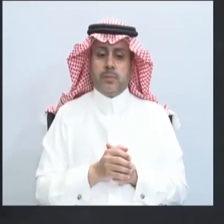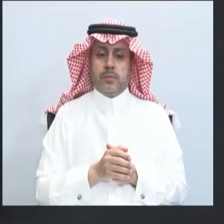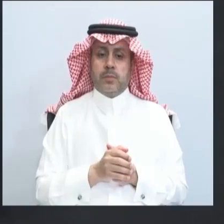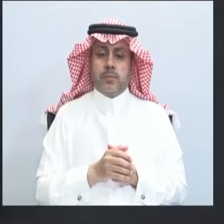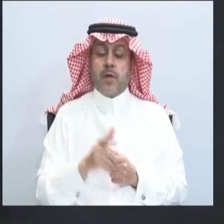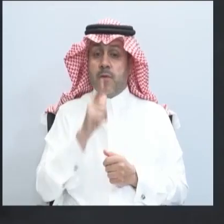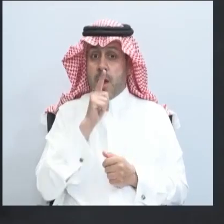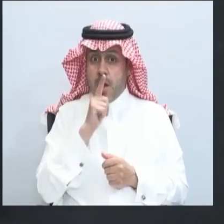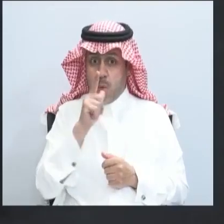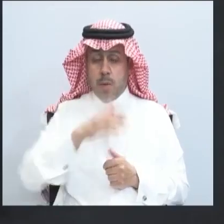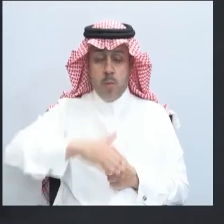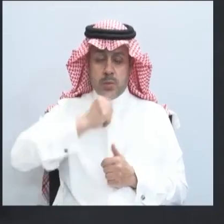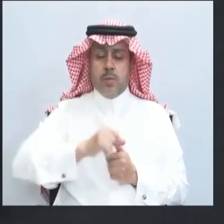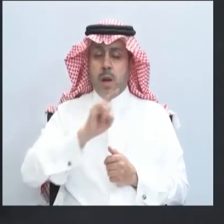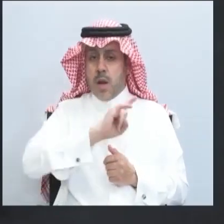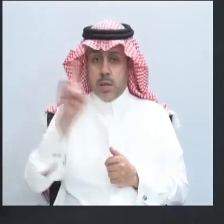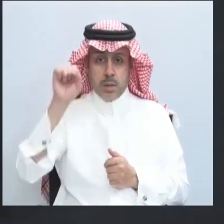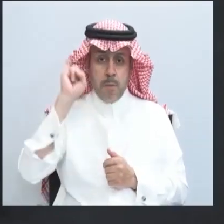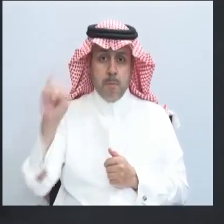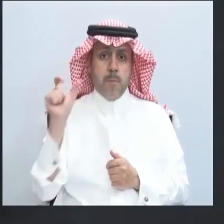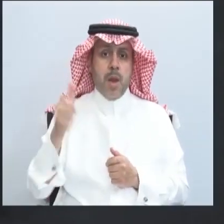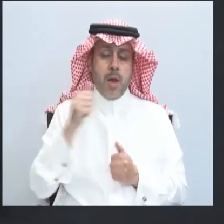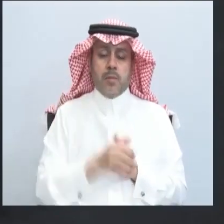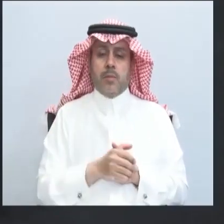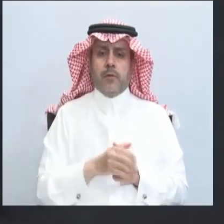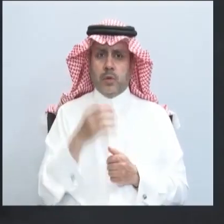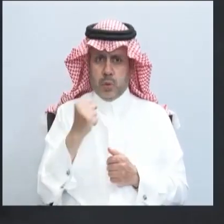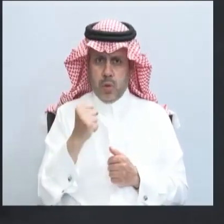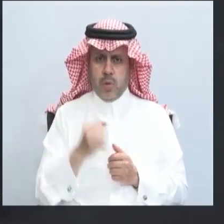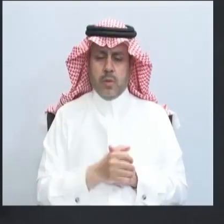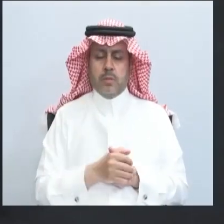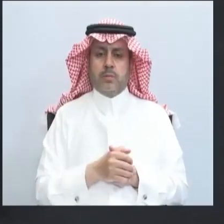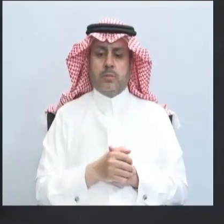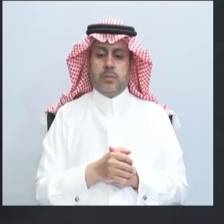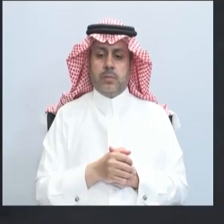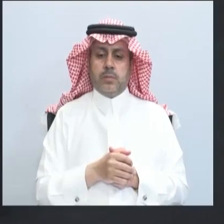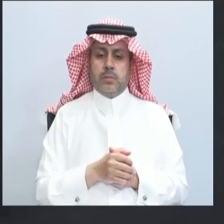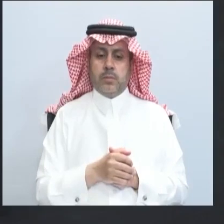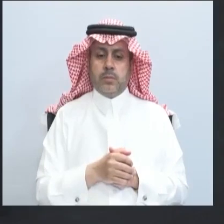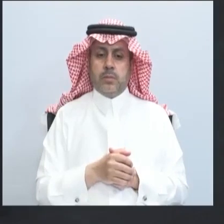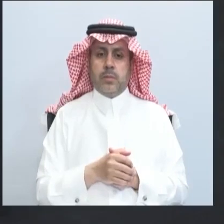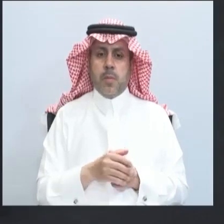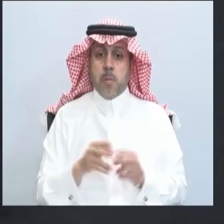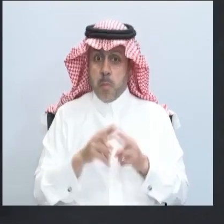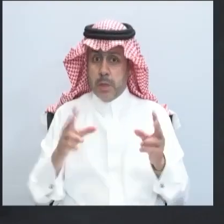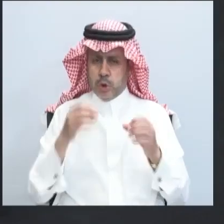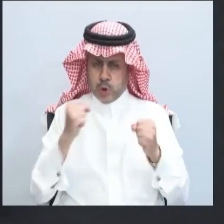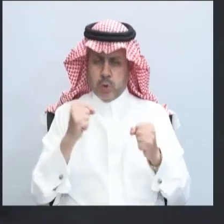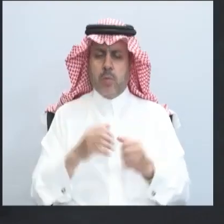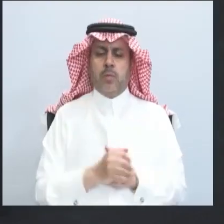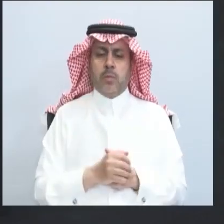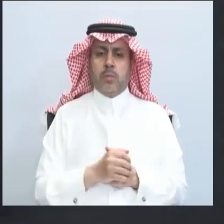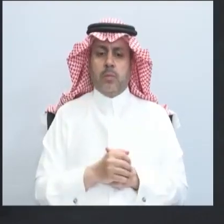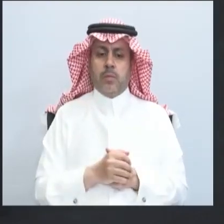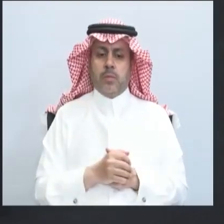في قوله صلى الله عليه وسلم ليس منا في تغليظ بان شده انه لن